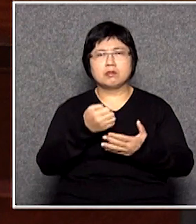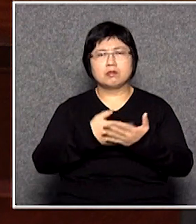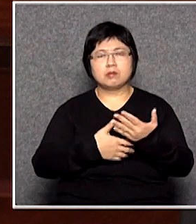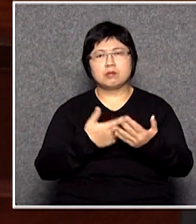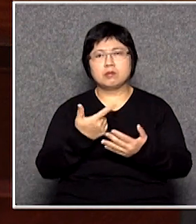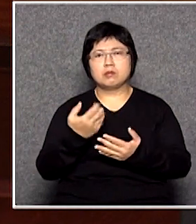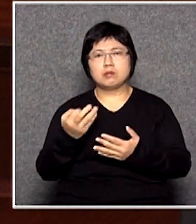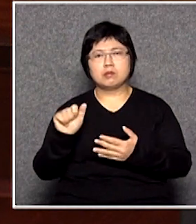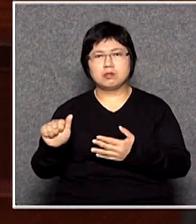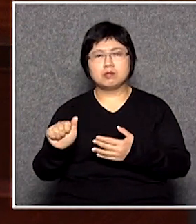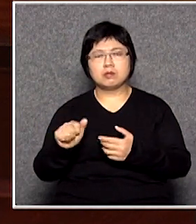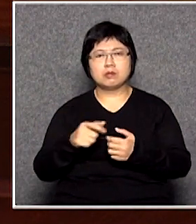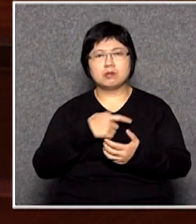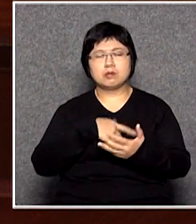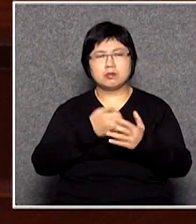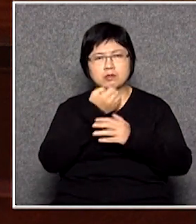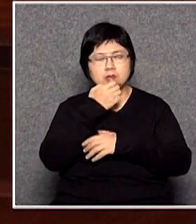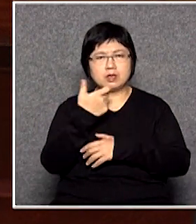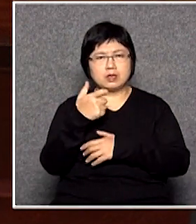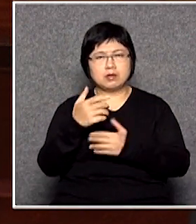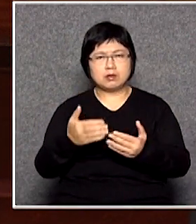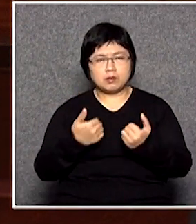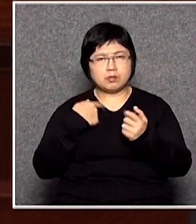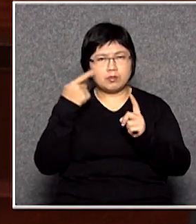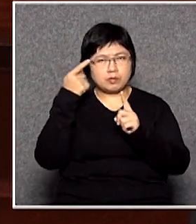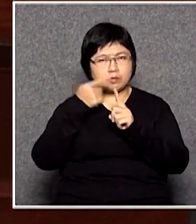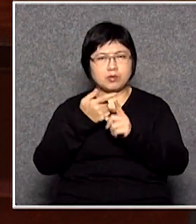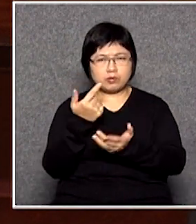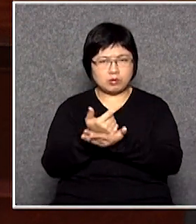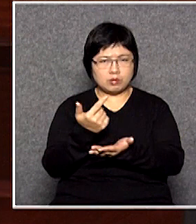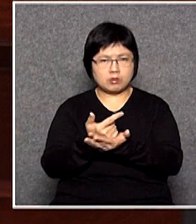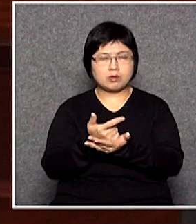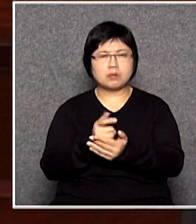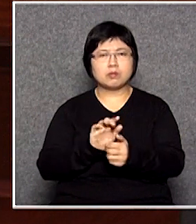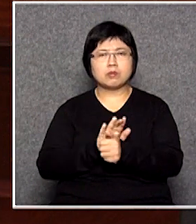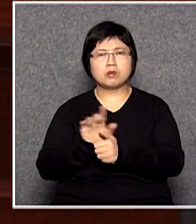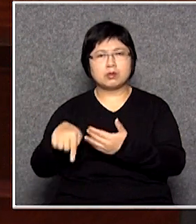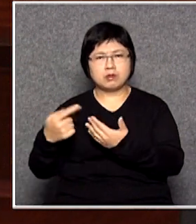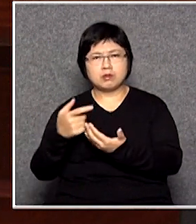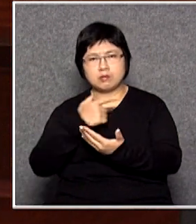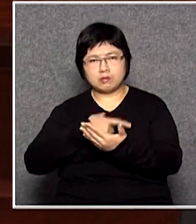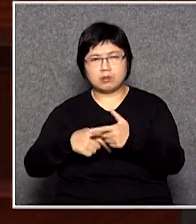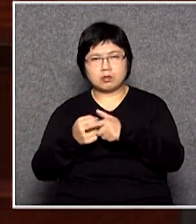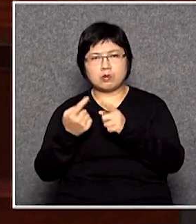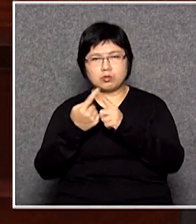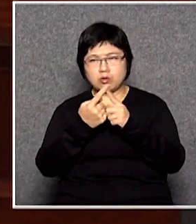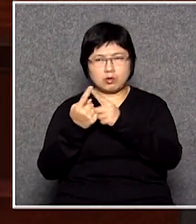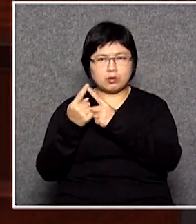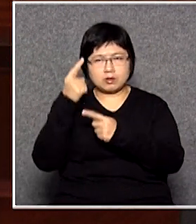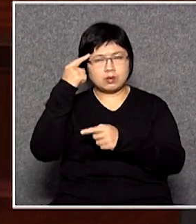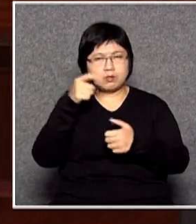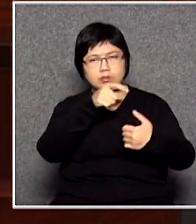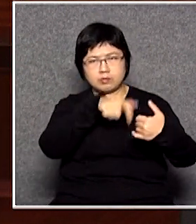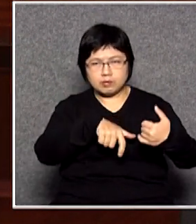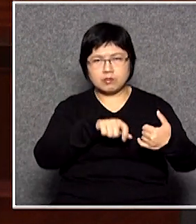83A 條，議員披露金錢利益主要的目的，旨在確保其他議員和公眾得以知悉該議員的任